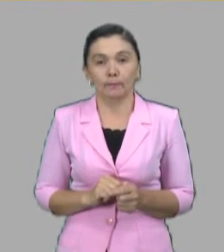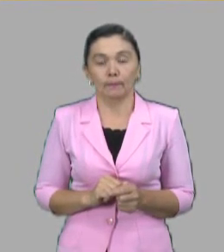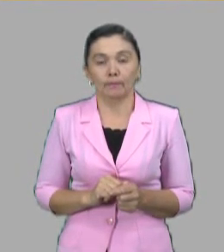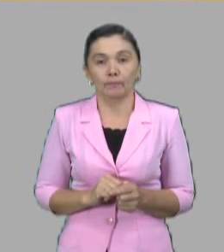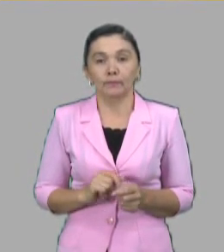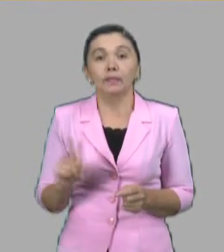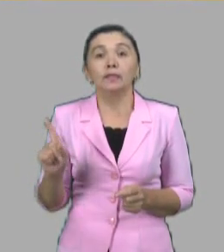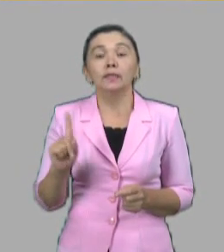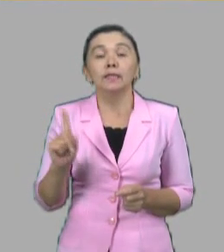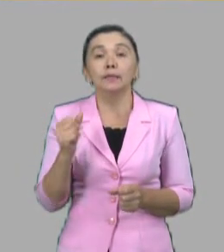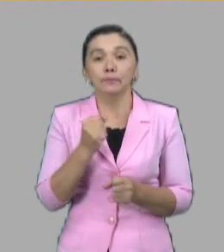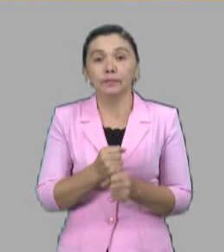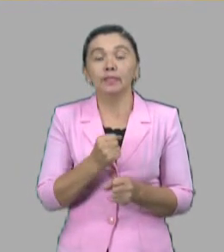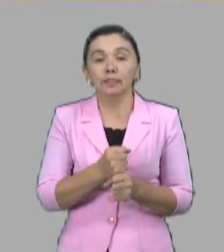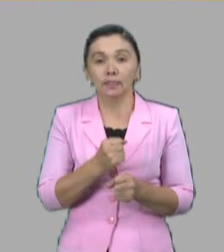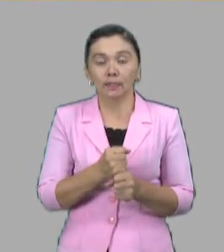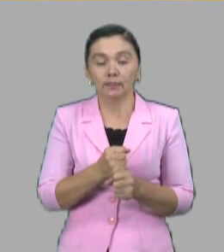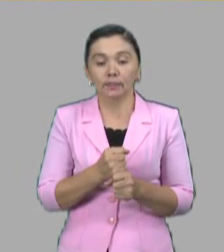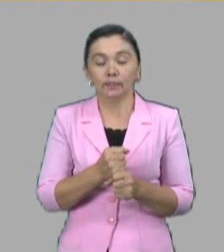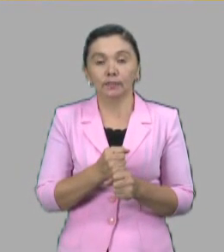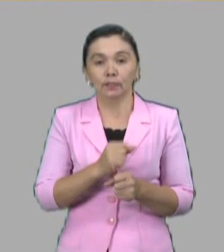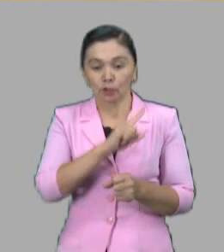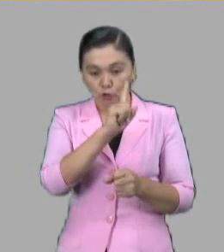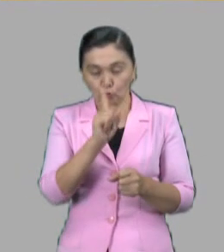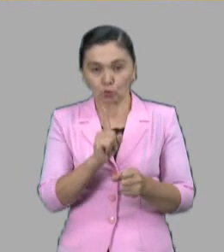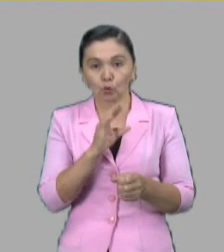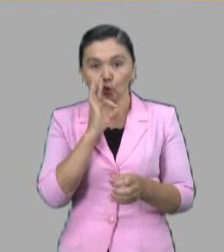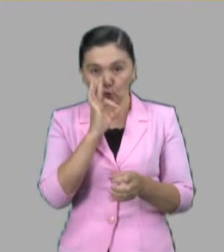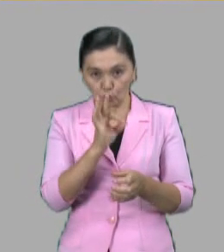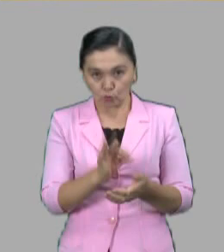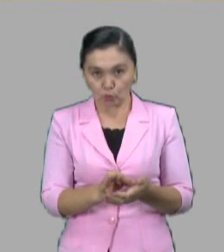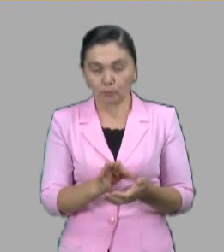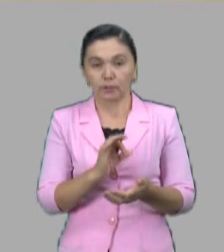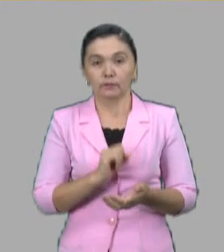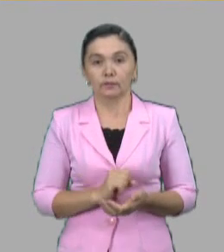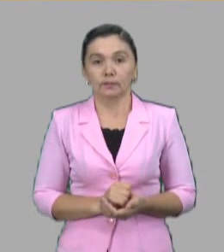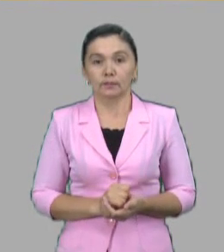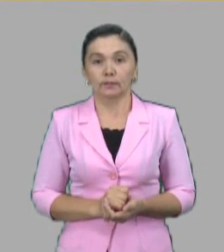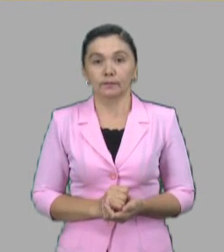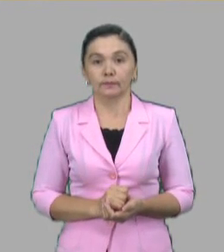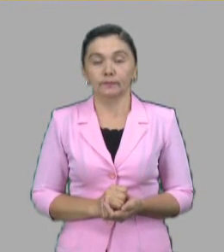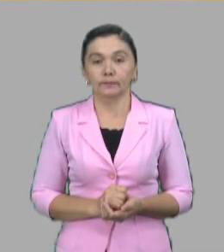Эмне кылат деген суроолорго жооп беребиз.